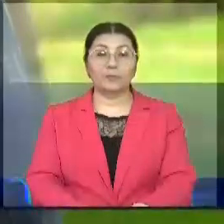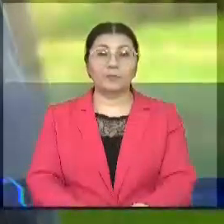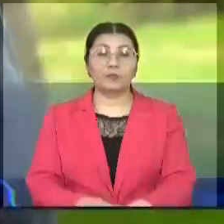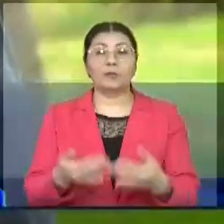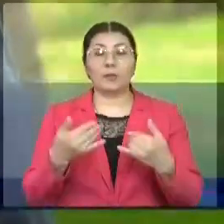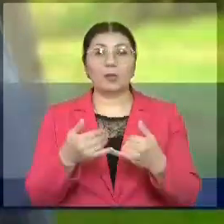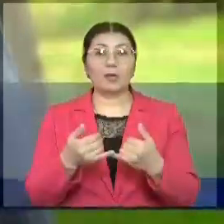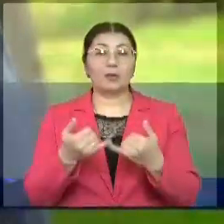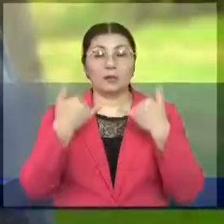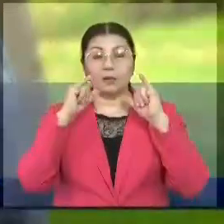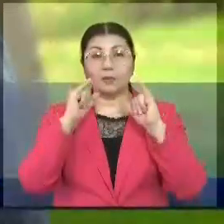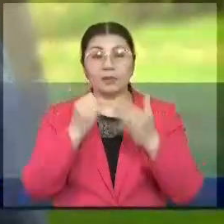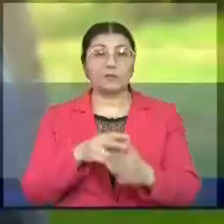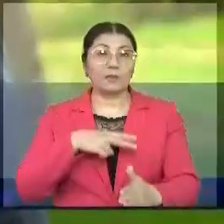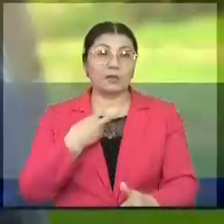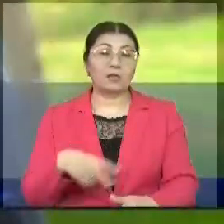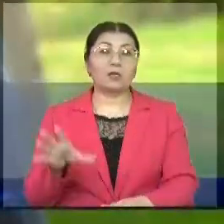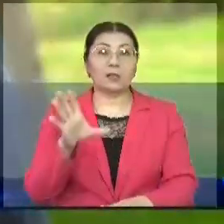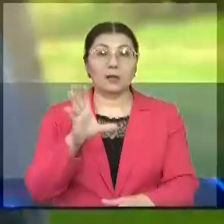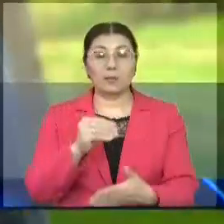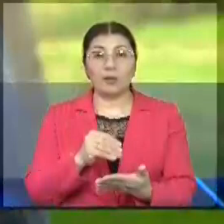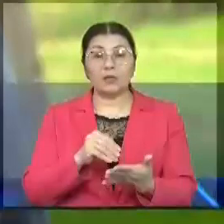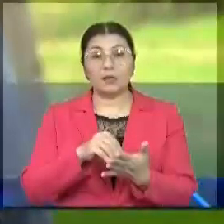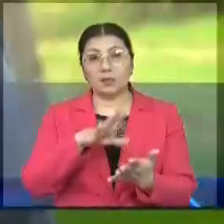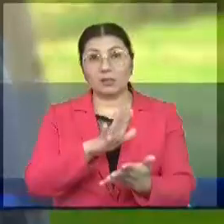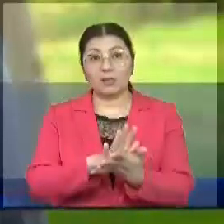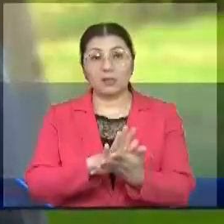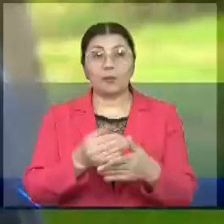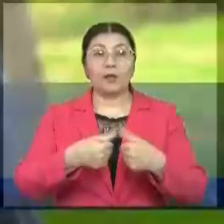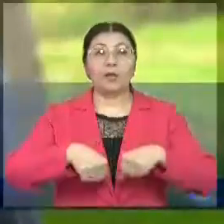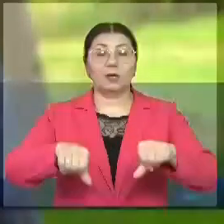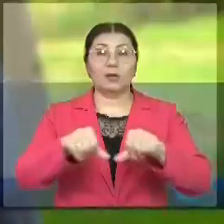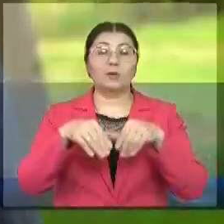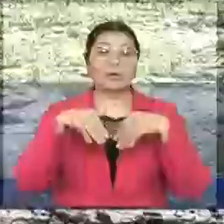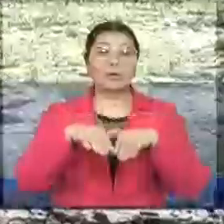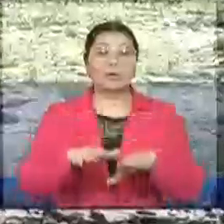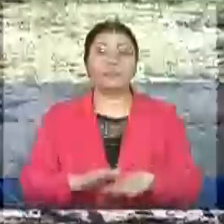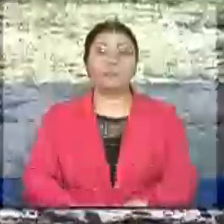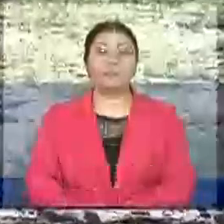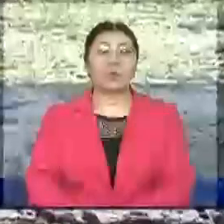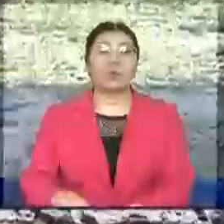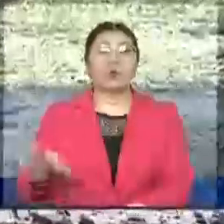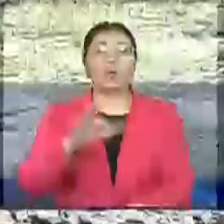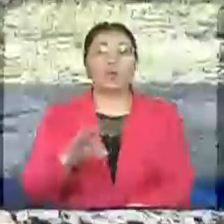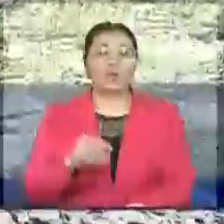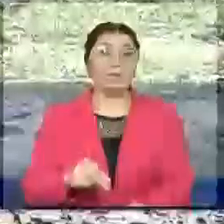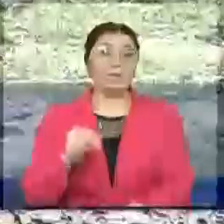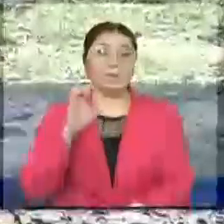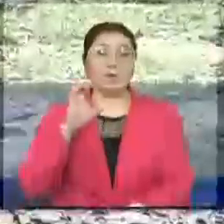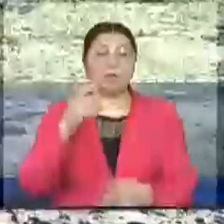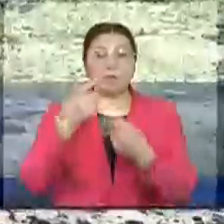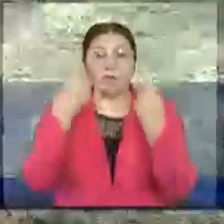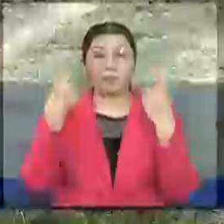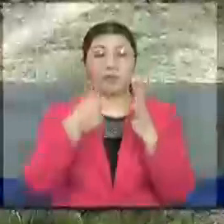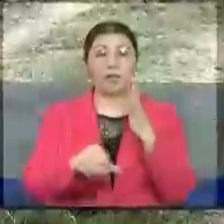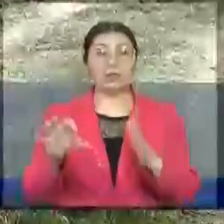басын, өлгенін, сырғасын бәрін нақтылап, сосын барып комиссия мүшелері нақты шешім қабылдап жатыр. Өңірде төтенше жағдай жарияланған 6 аудан